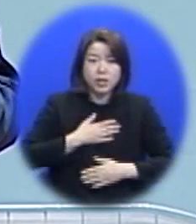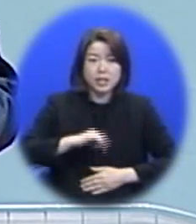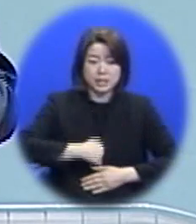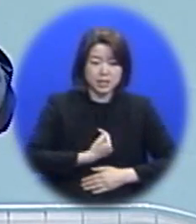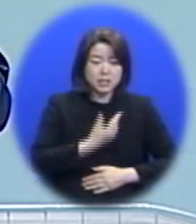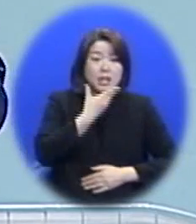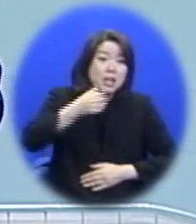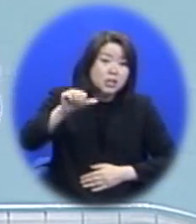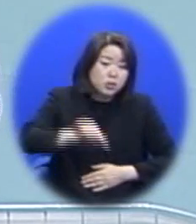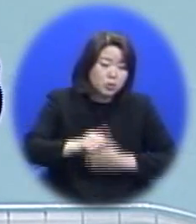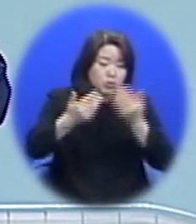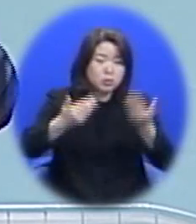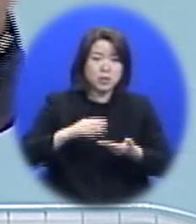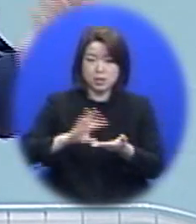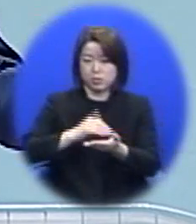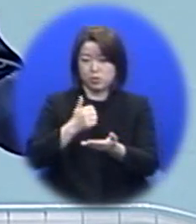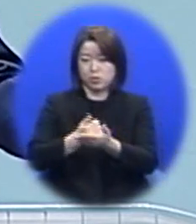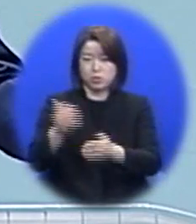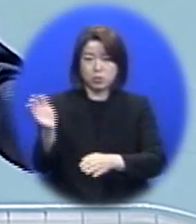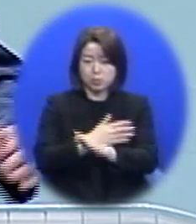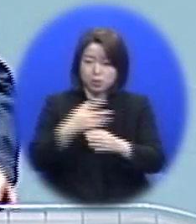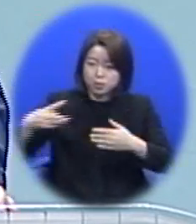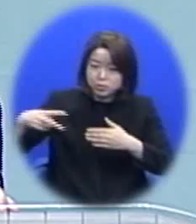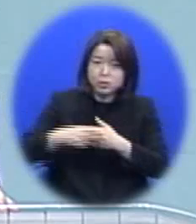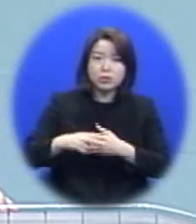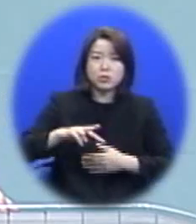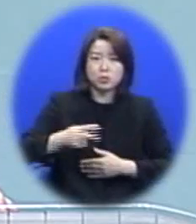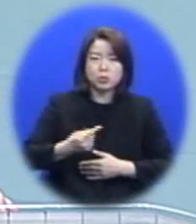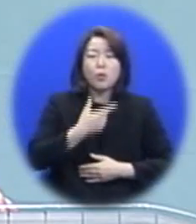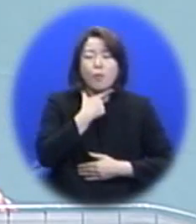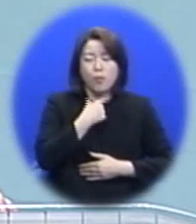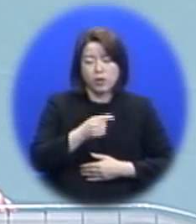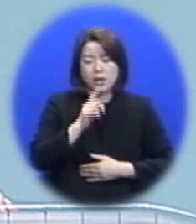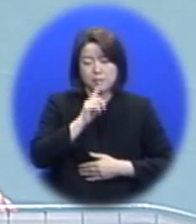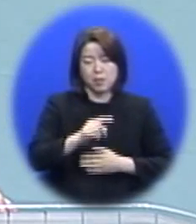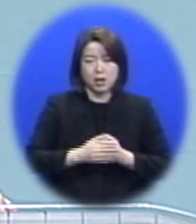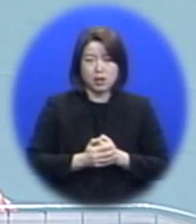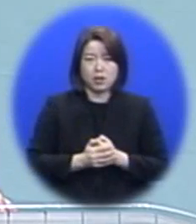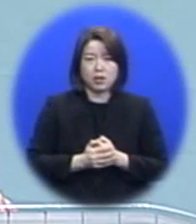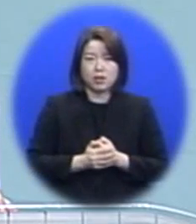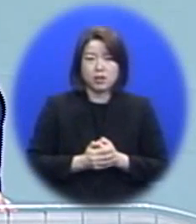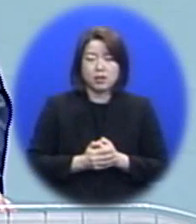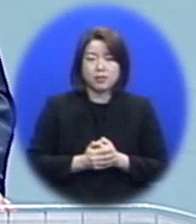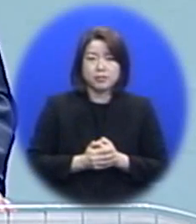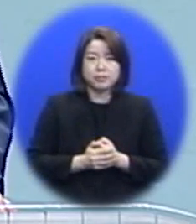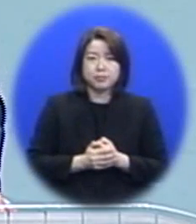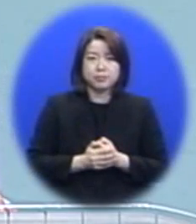받아 그리스도에게서 끊어질지라도 원하는 바로다.